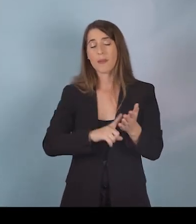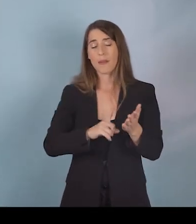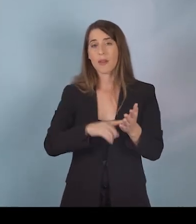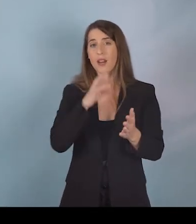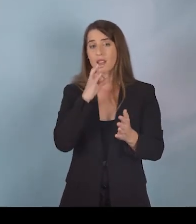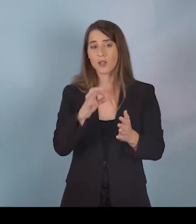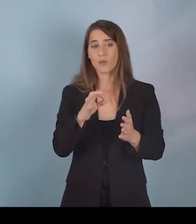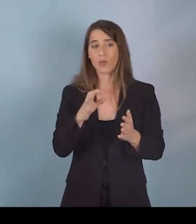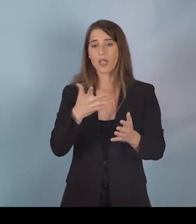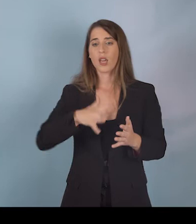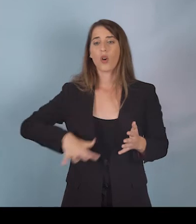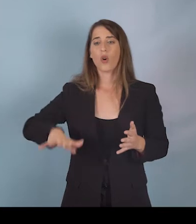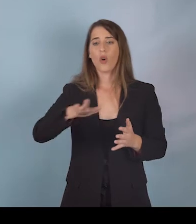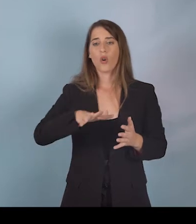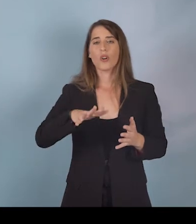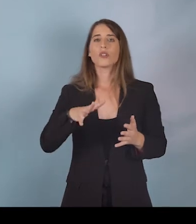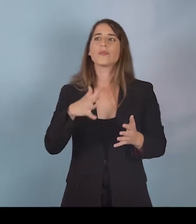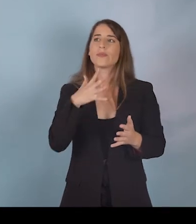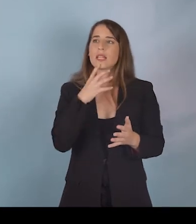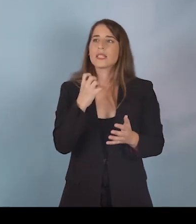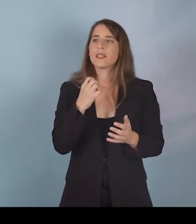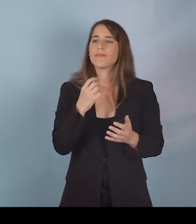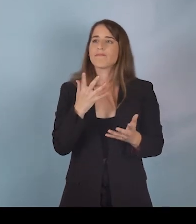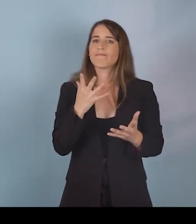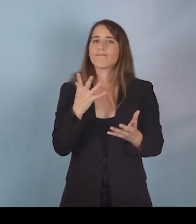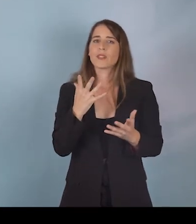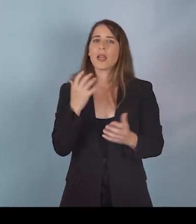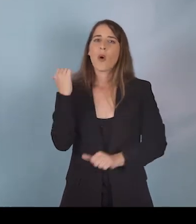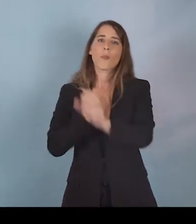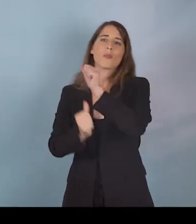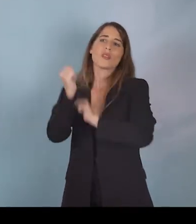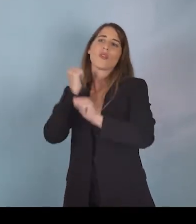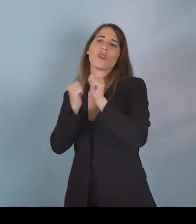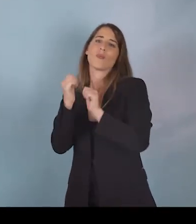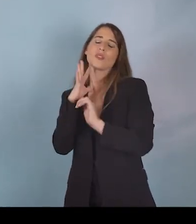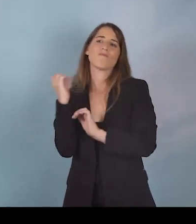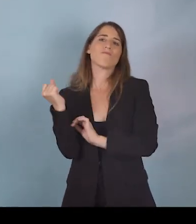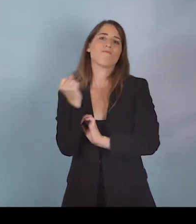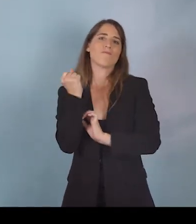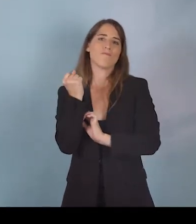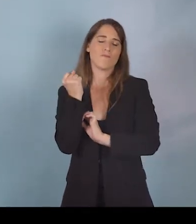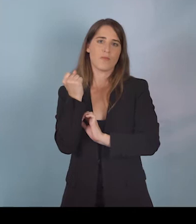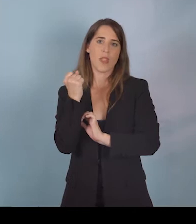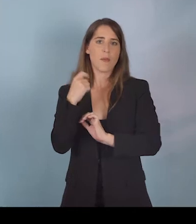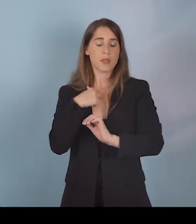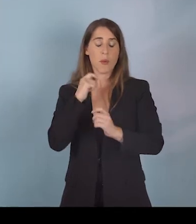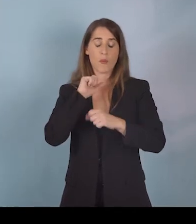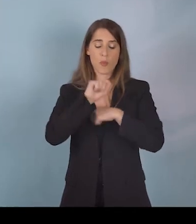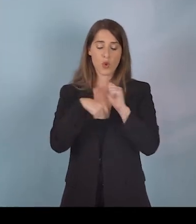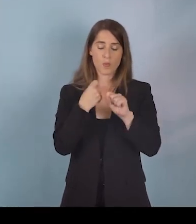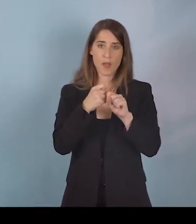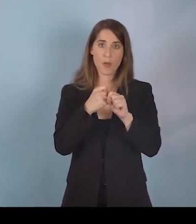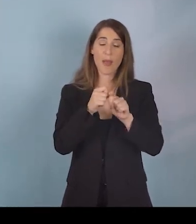πραγμάτων θα μου επιτρέψετε να πω με μεγάλη ευγένεια ότι καθίσταται συντηρητικότερος σε σχέση με άλλες κοινωνικές